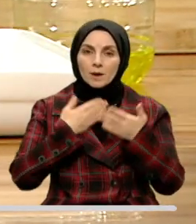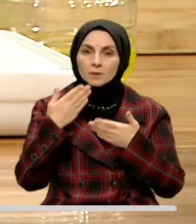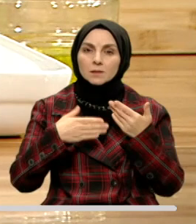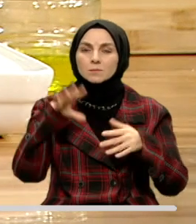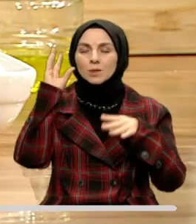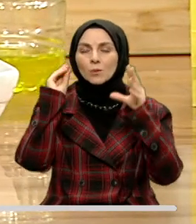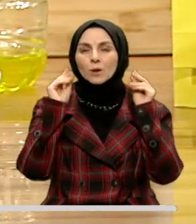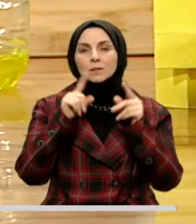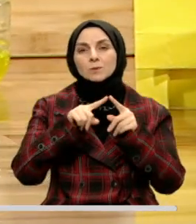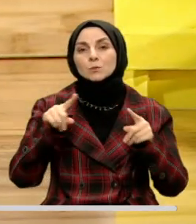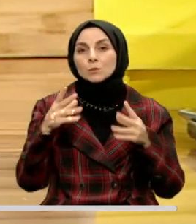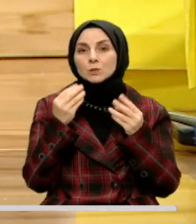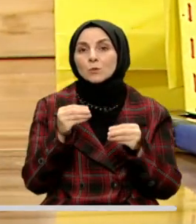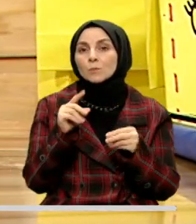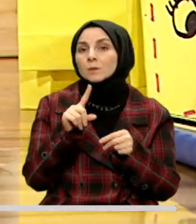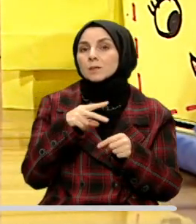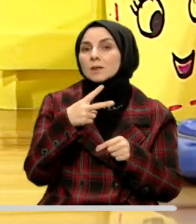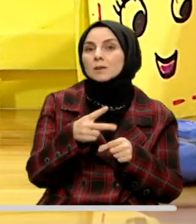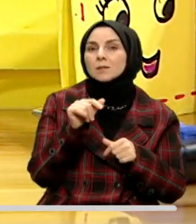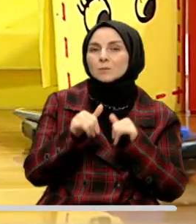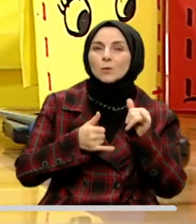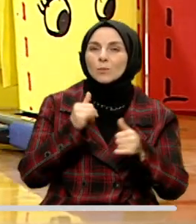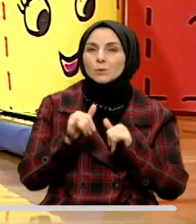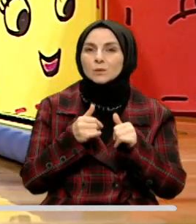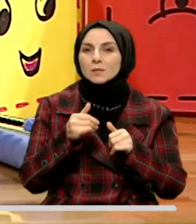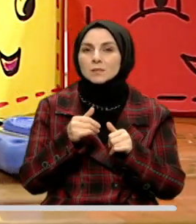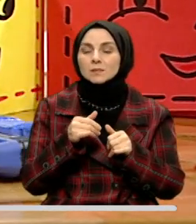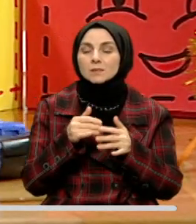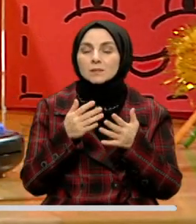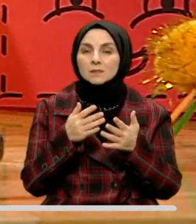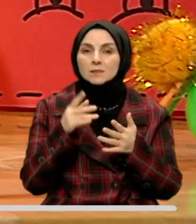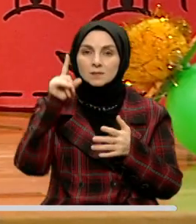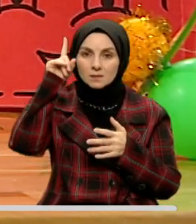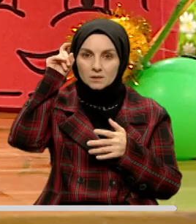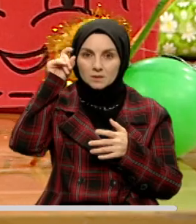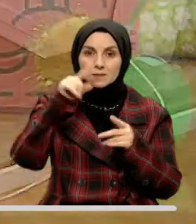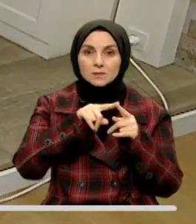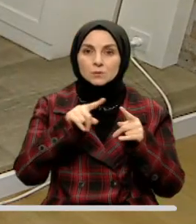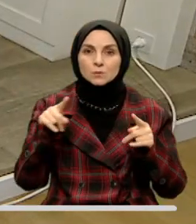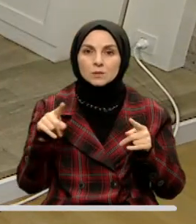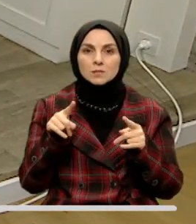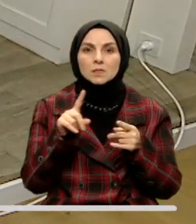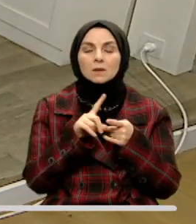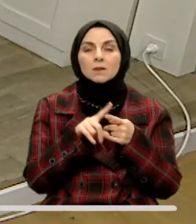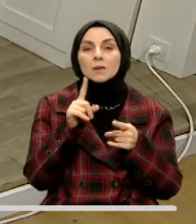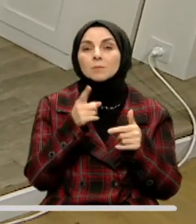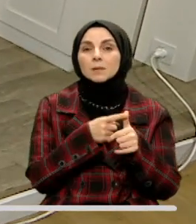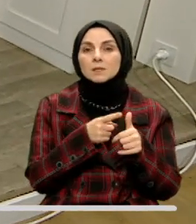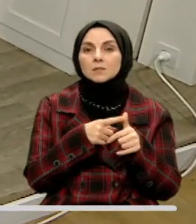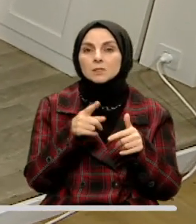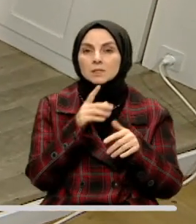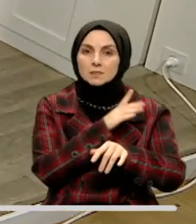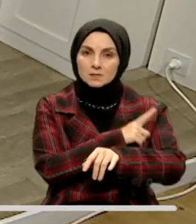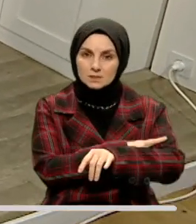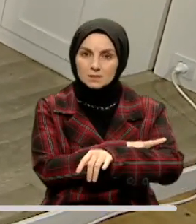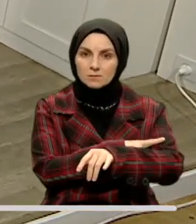süreç. Bir taraftan da bu oyunların, etkinliklerin zihinsel süreç, psikomotor süreç artı birinci sınıfa hazırlık sürecine de